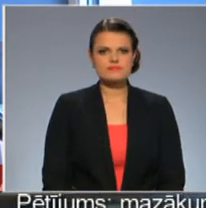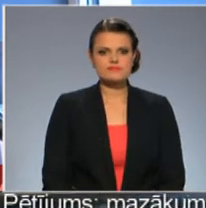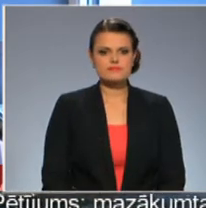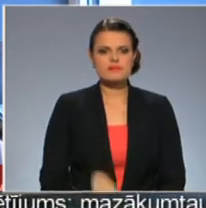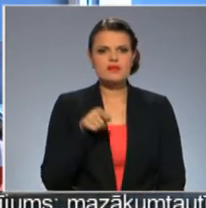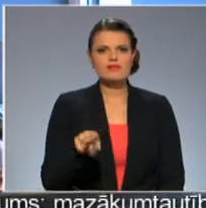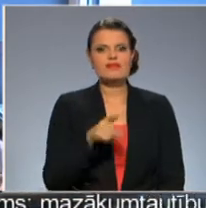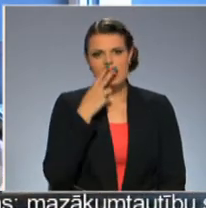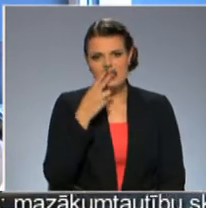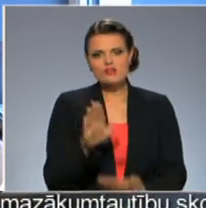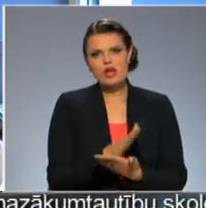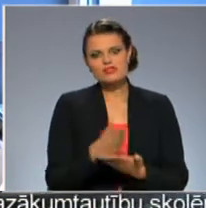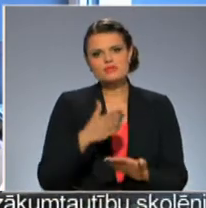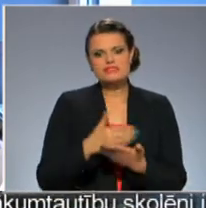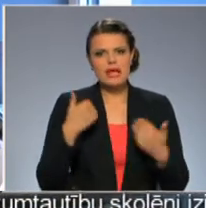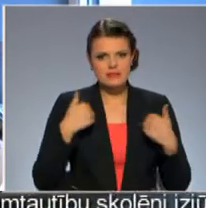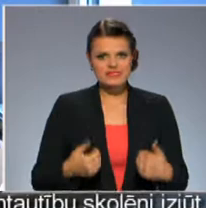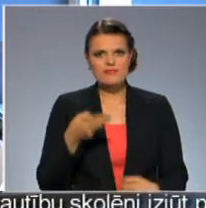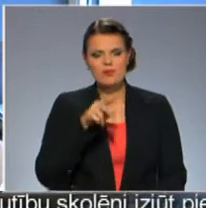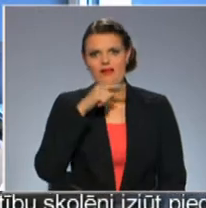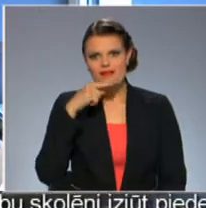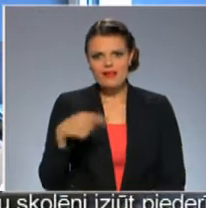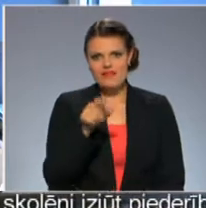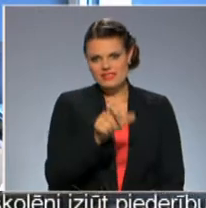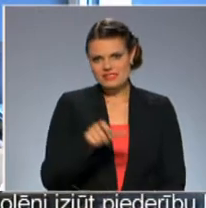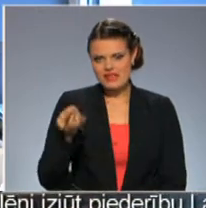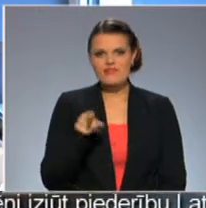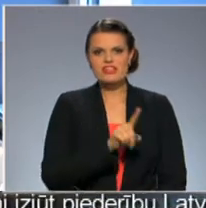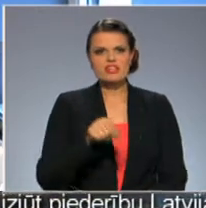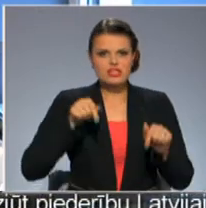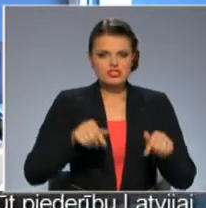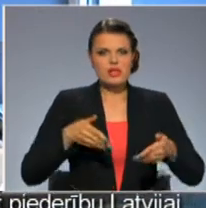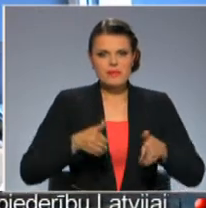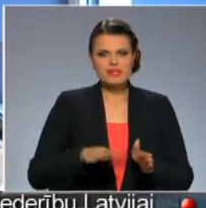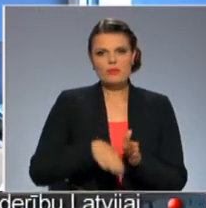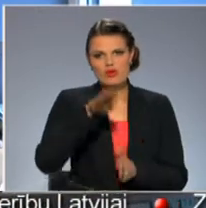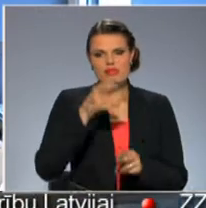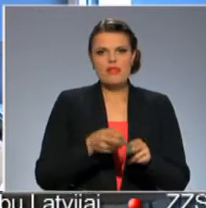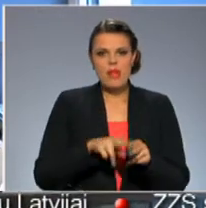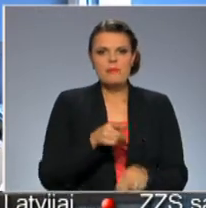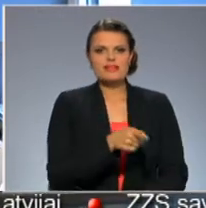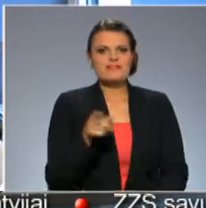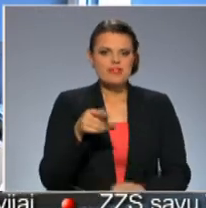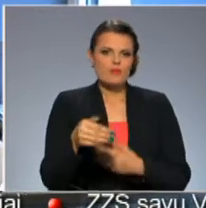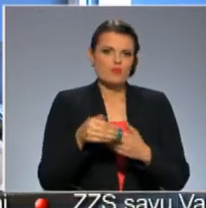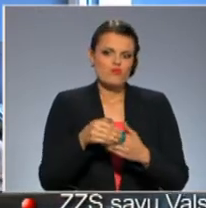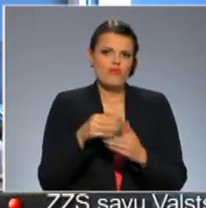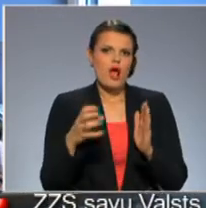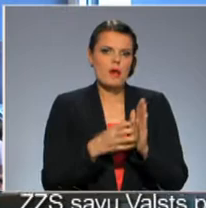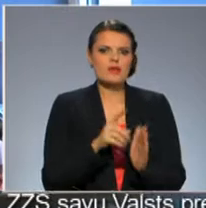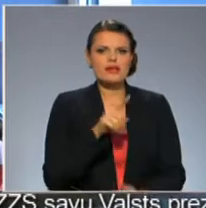jo viņi redz atšķirības starp sevi un Krievijas krieviem, viņi ir te piedzimuši un uzauguši. Un tāpēc viņiem varbūt tuvāk apzīmēm